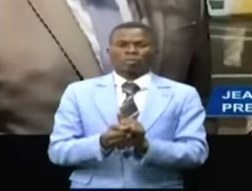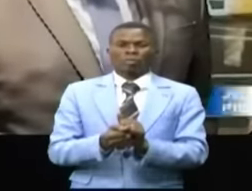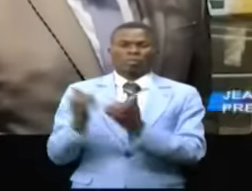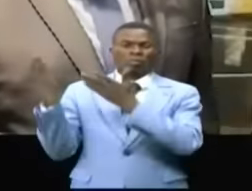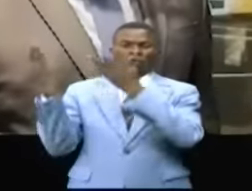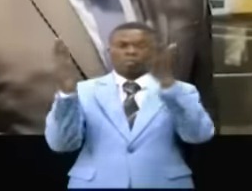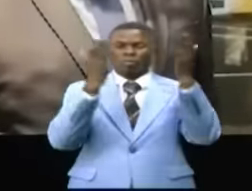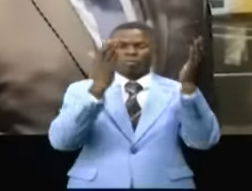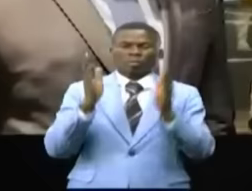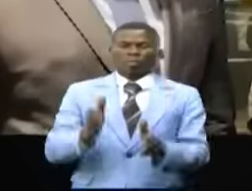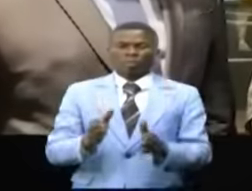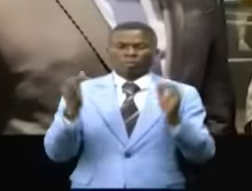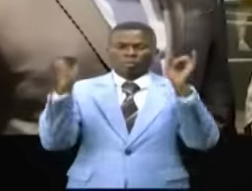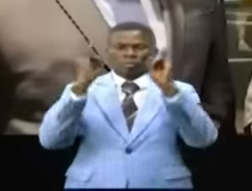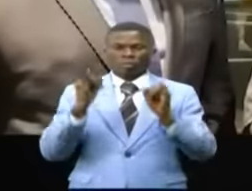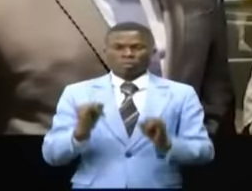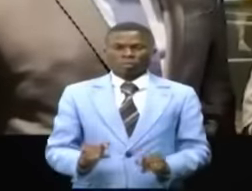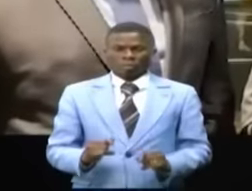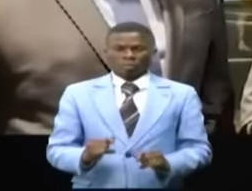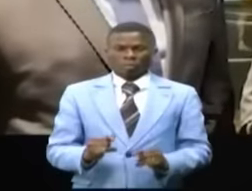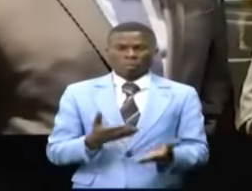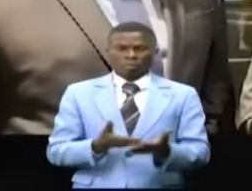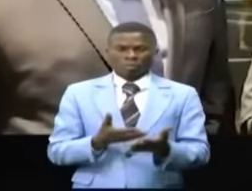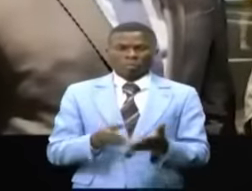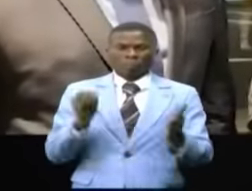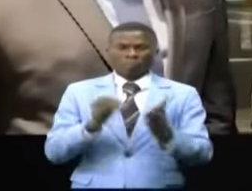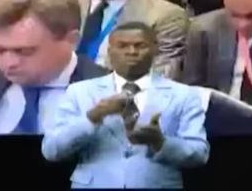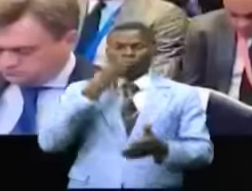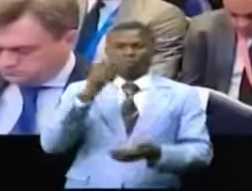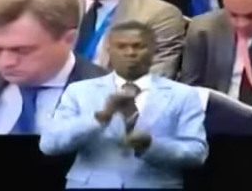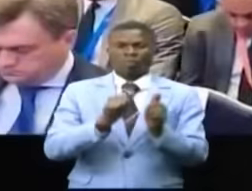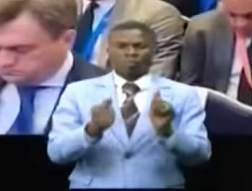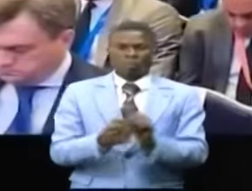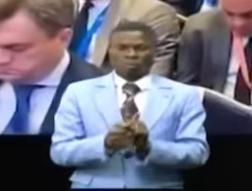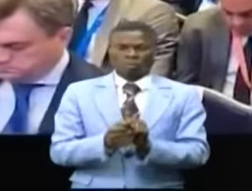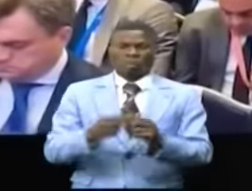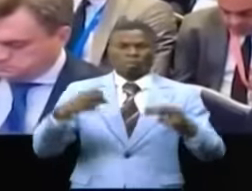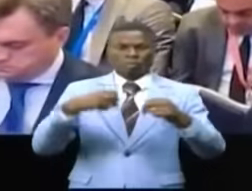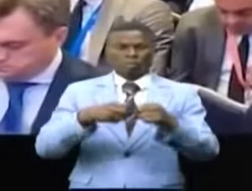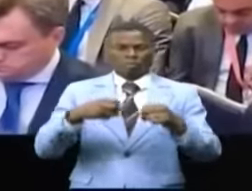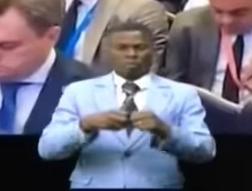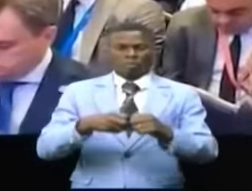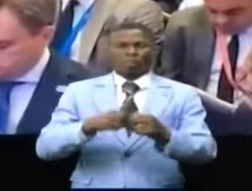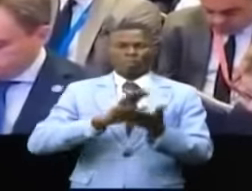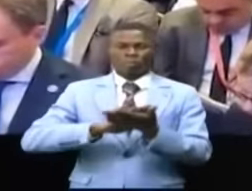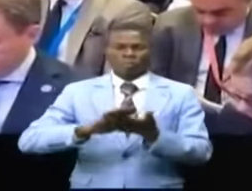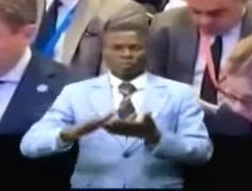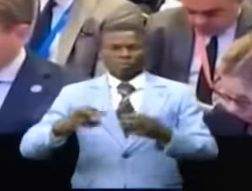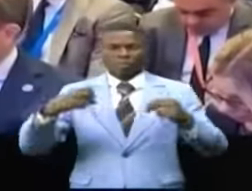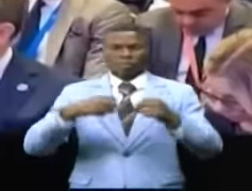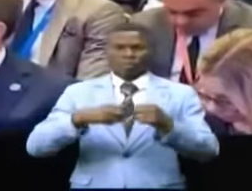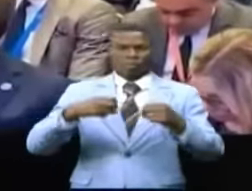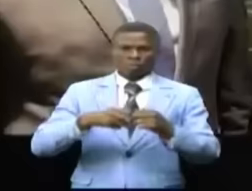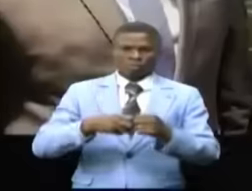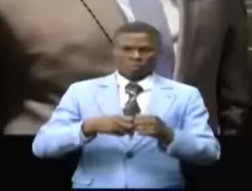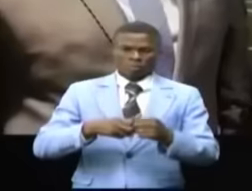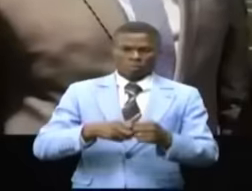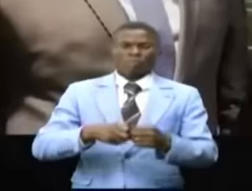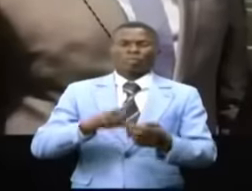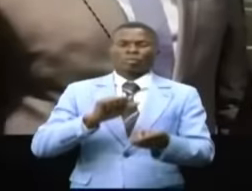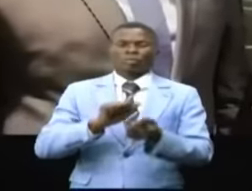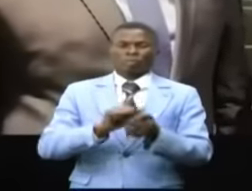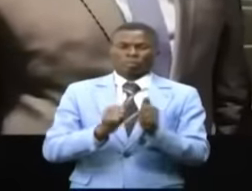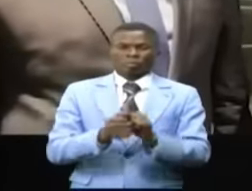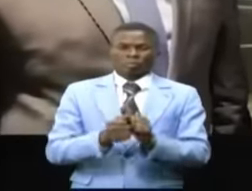transport numérique. On a aussi abordé les questions des énergies propres, des énergies renouvelables.